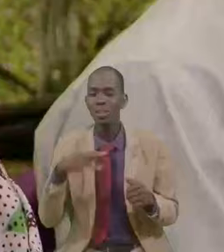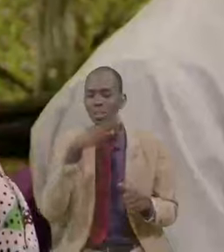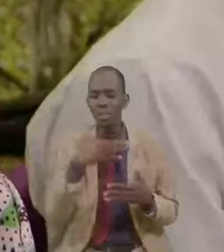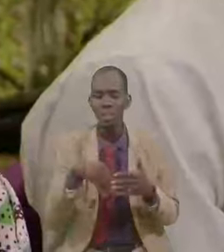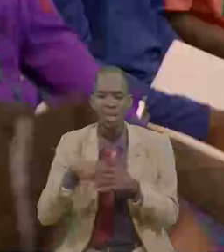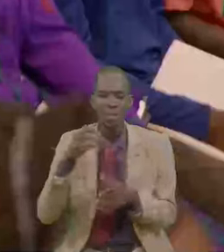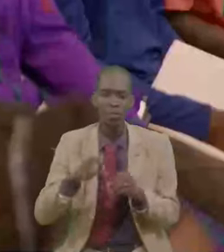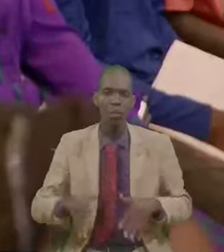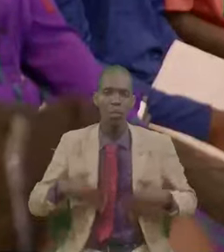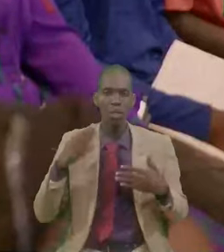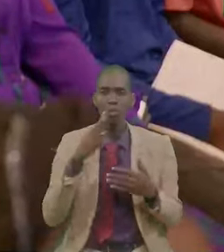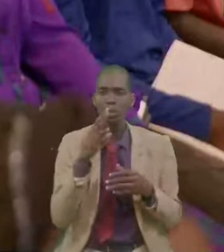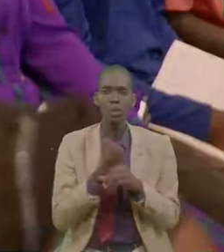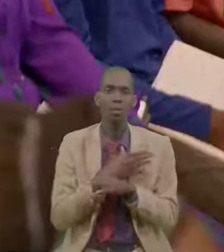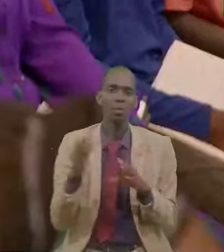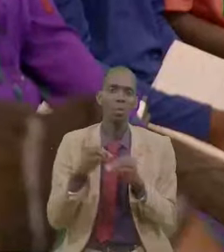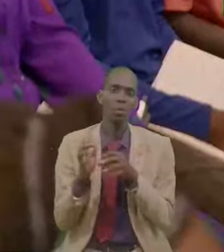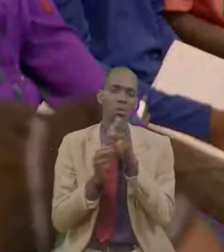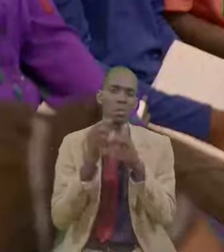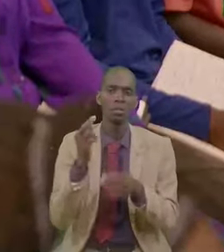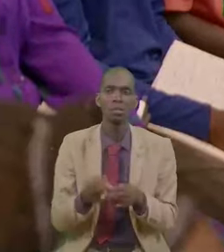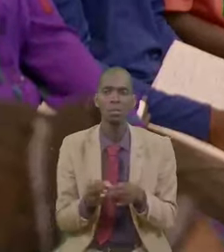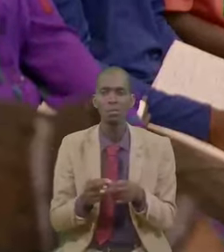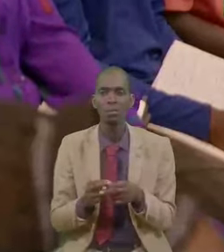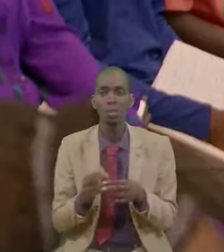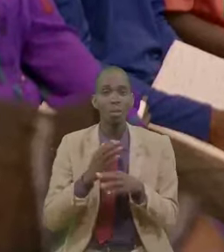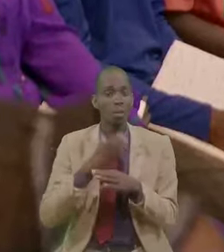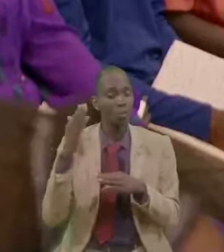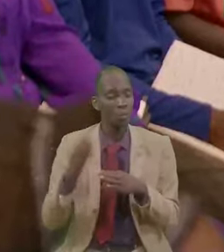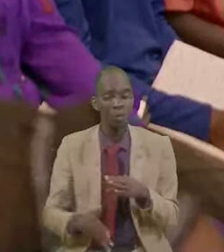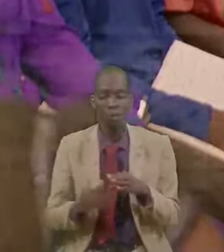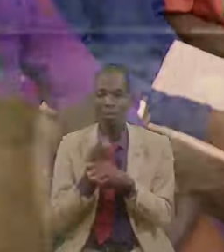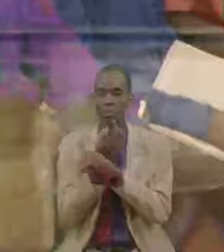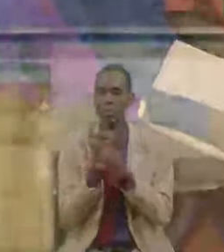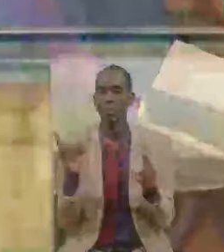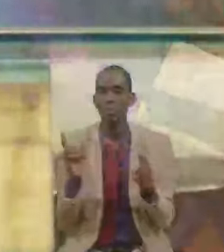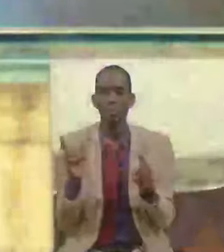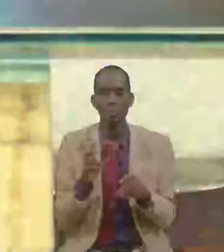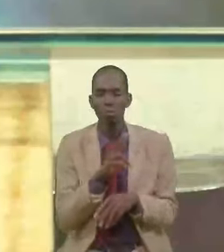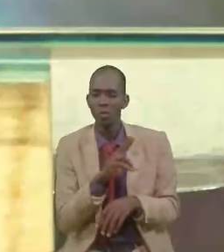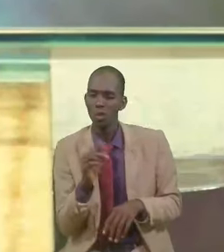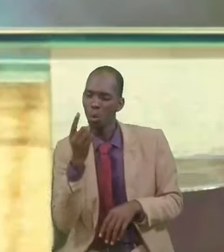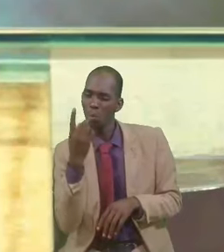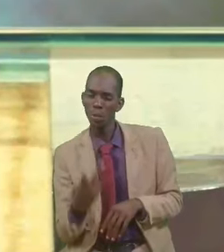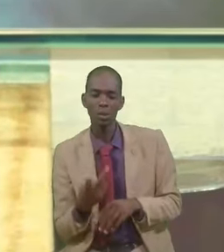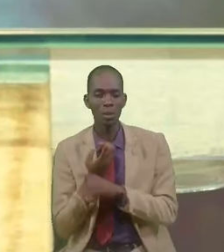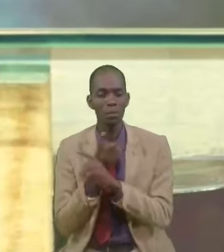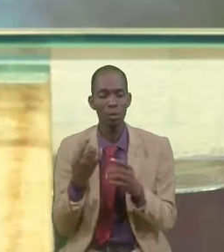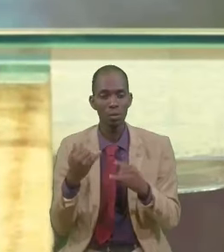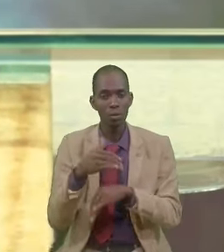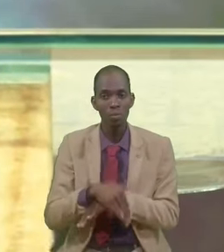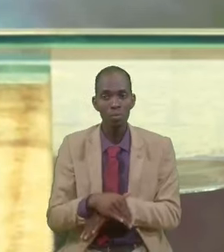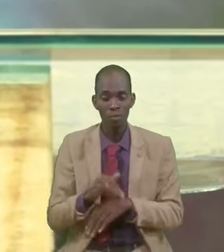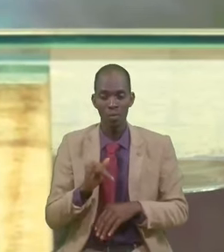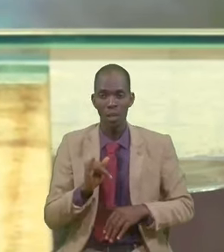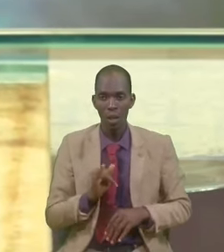chaque paille dans votre vie sera brûlée ce soir au nom de Jésus. La délivrance complète pour vous, pas de délivrance partielle, j'ai